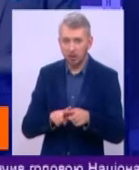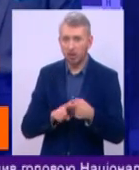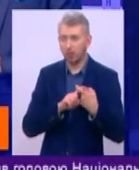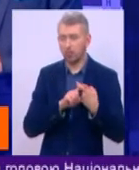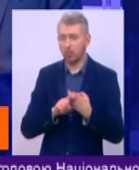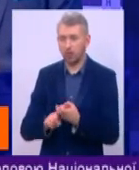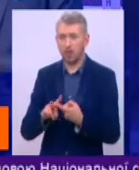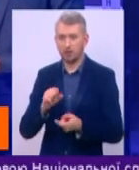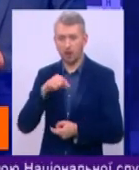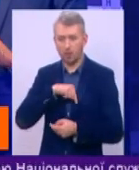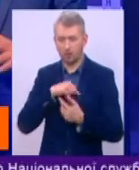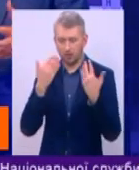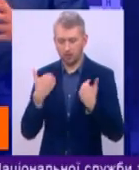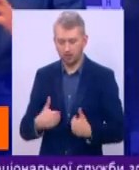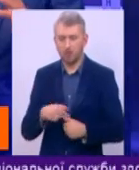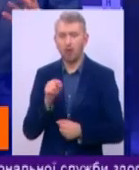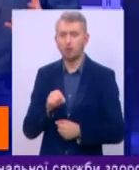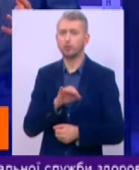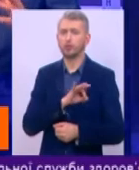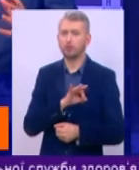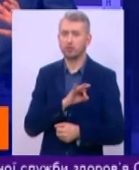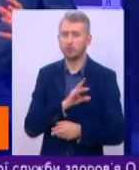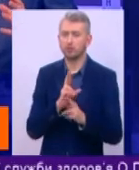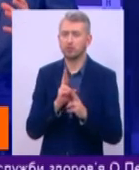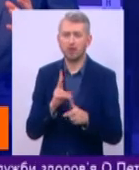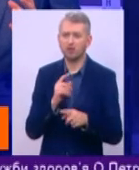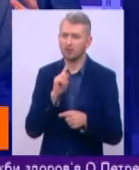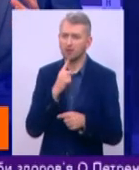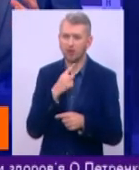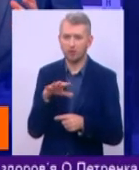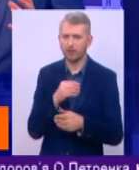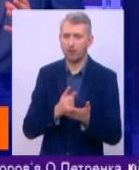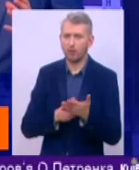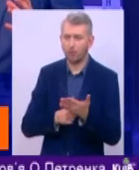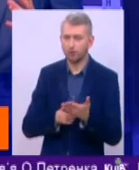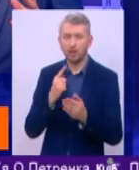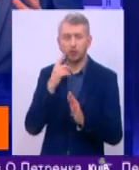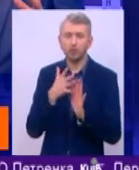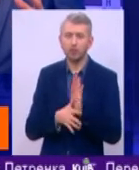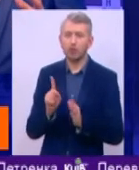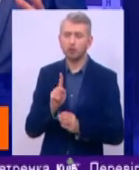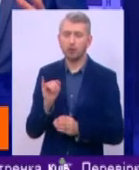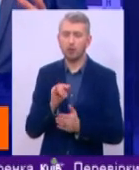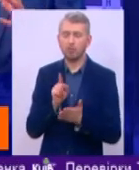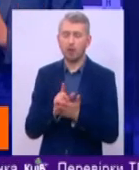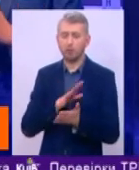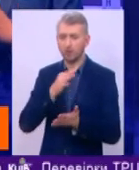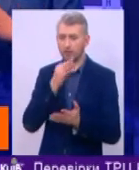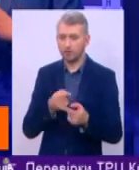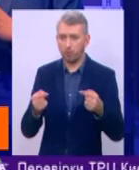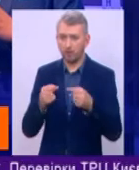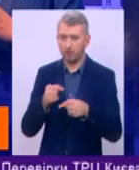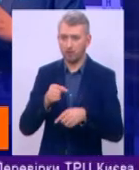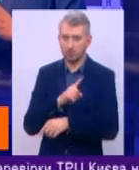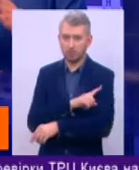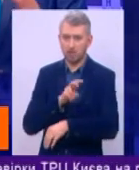рефлектувало на організм. Тут юридично, наскільки складно це все доводити, зрозуміло, що і має бути відповідний